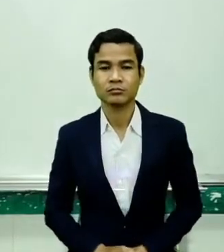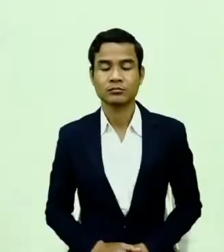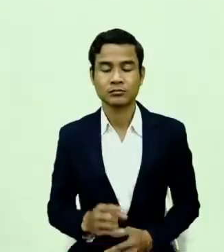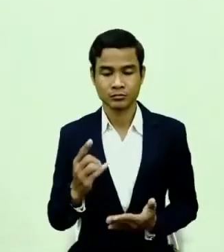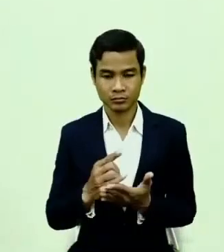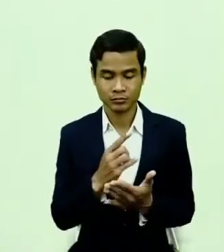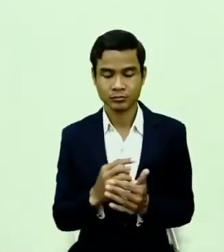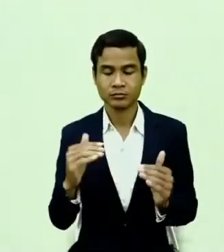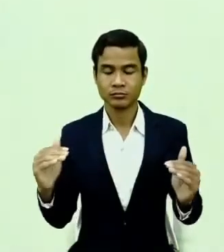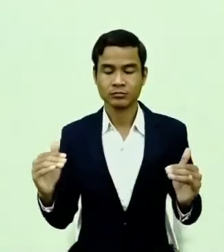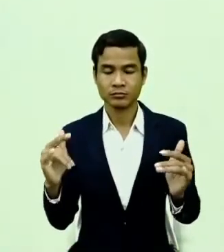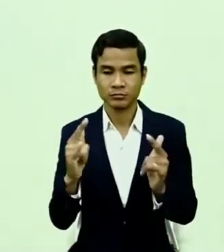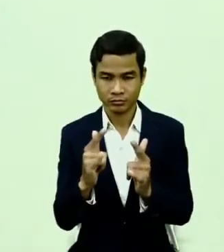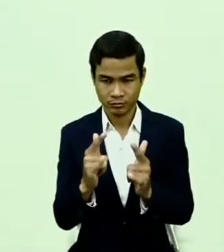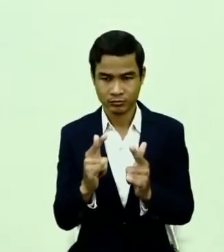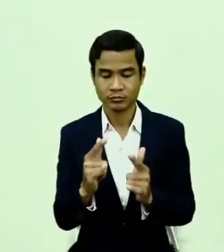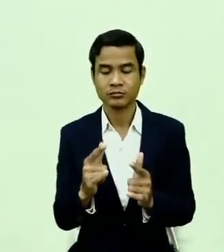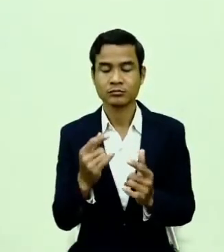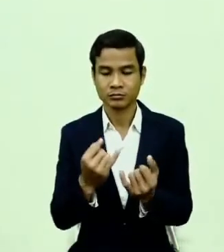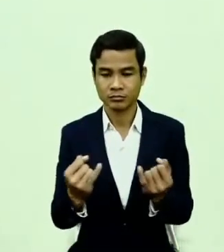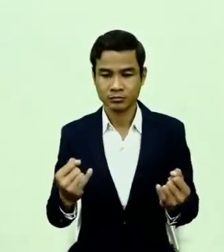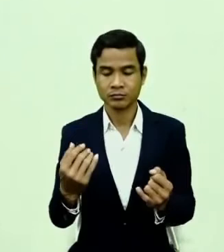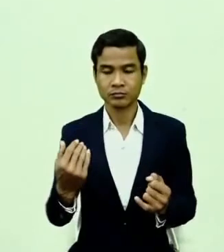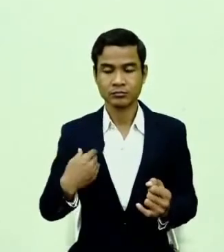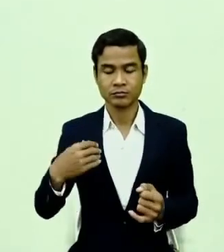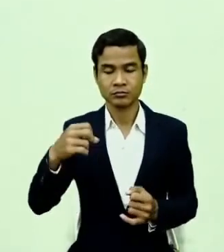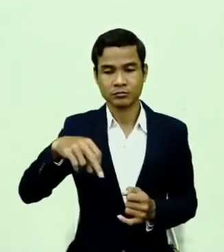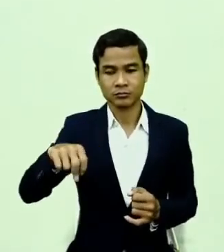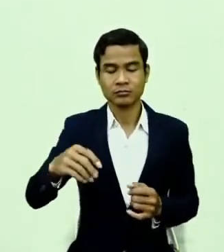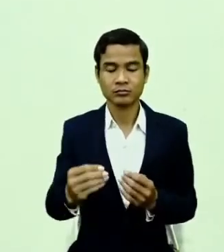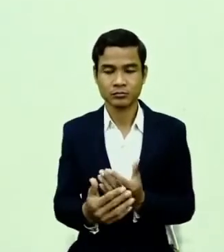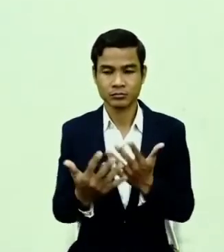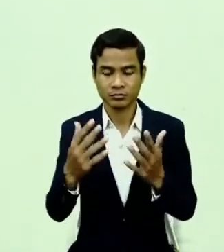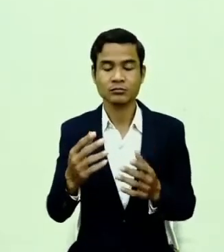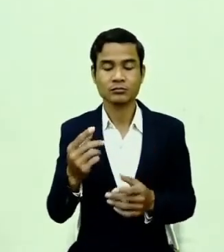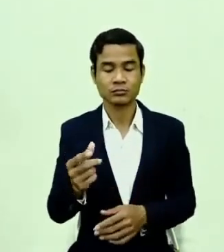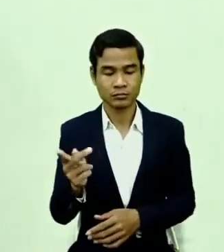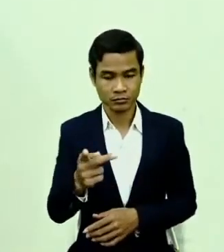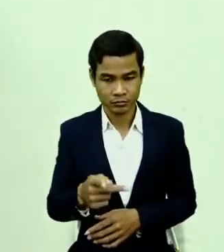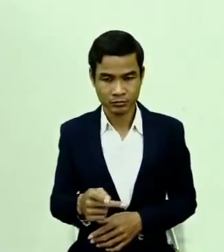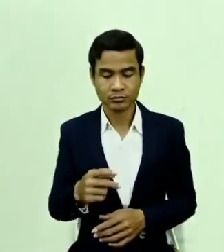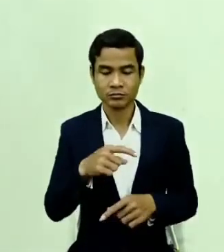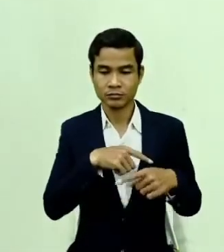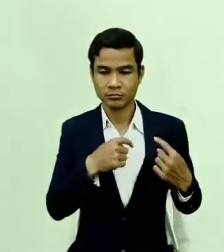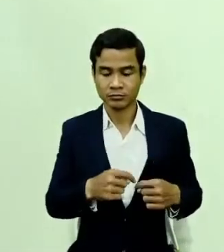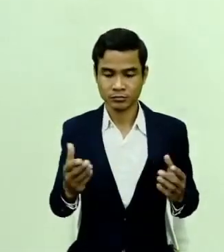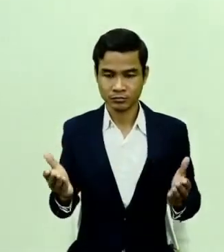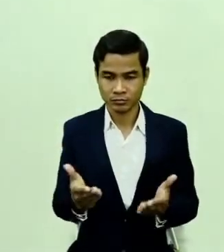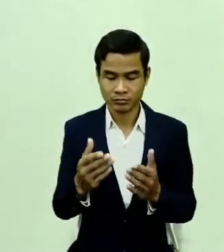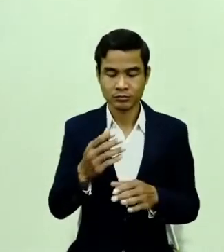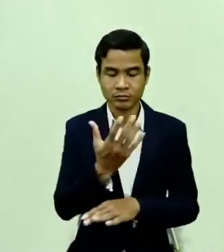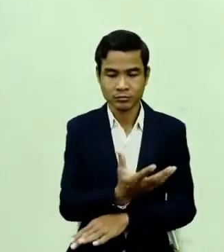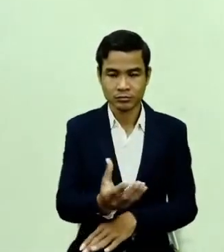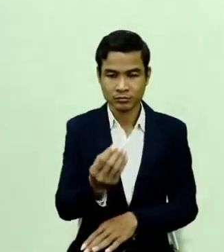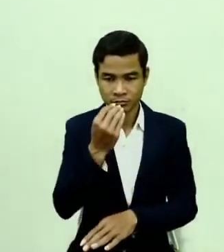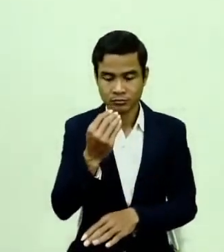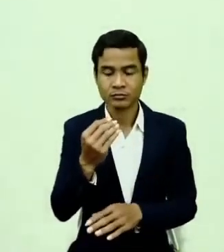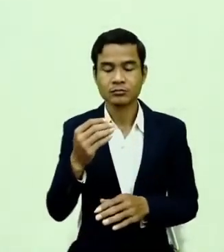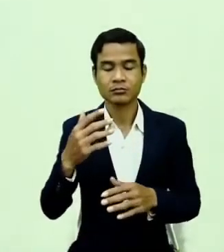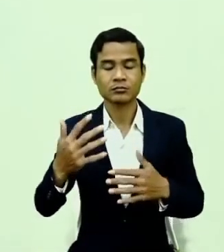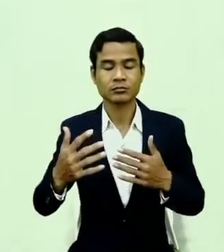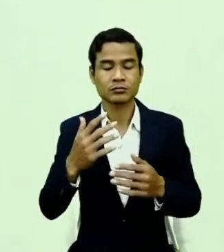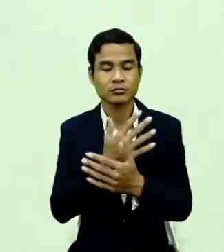មេរៀនសង្ខេបកុមារមានតម្រូវការជាច្រើនដូចជាការលើកទឹកចិត្តអាហារការកំ